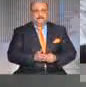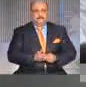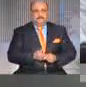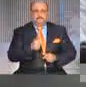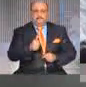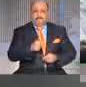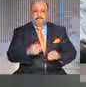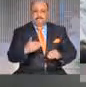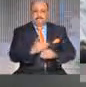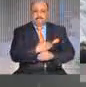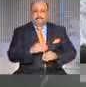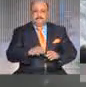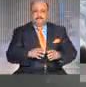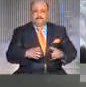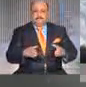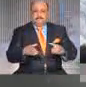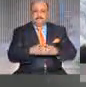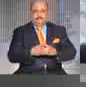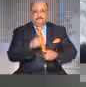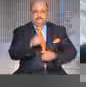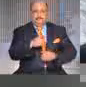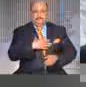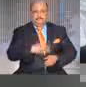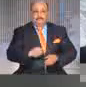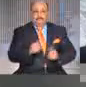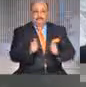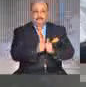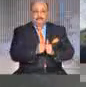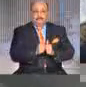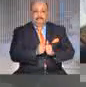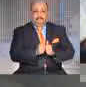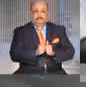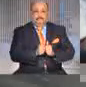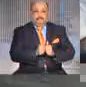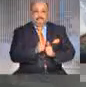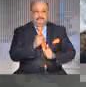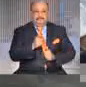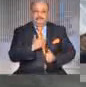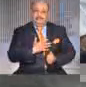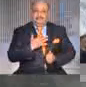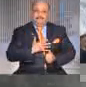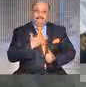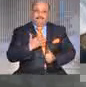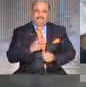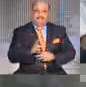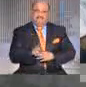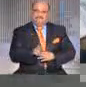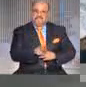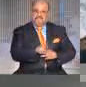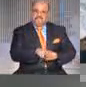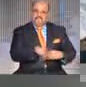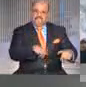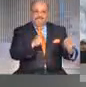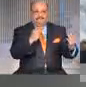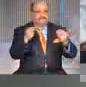عندي صاحبي جاب من انجلتر خصيصا فهمت، جبت معايا ضيف، جبت معايا بنتي فهمت، شفت روحنا